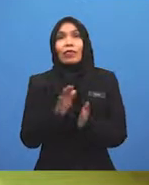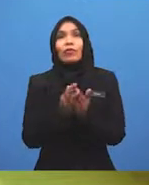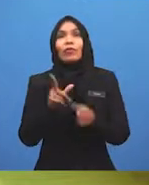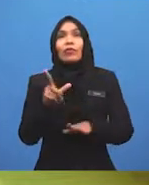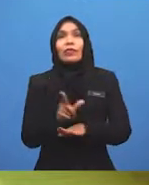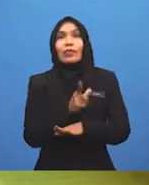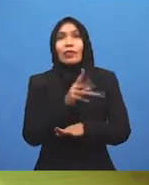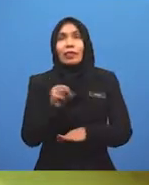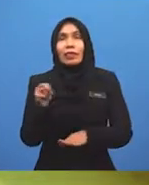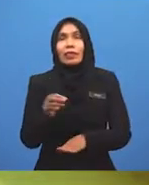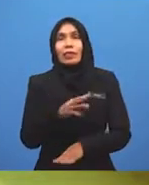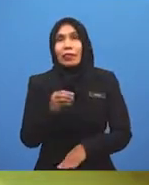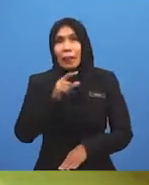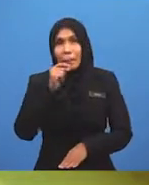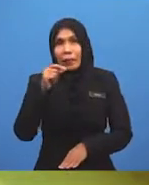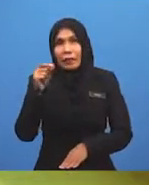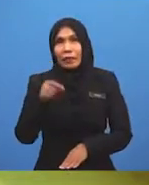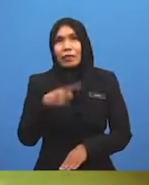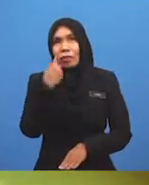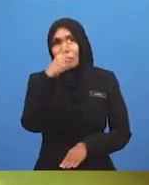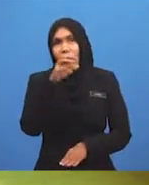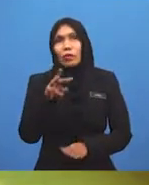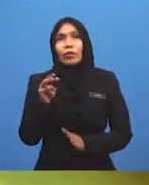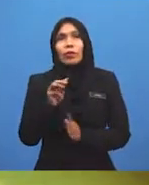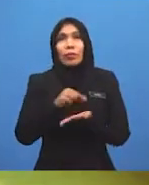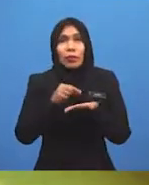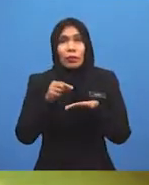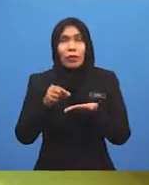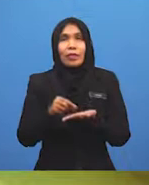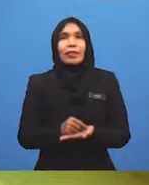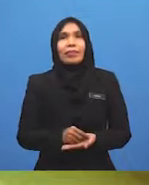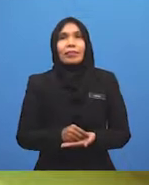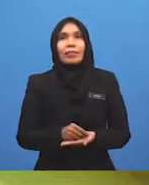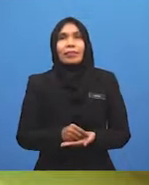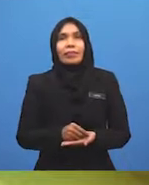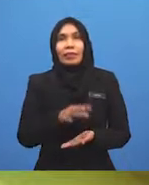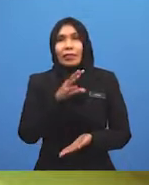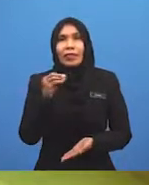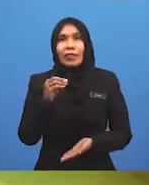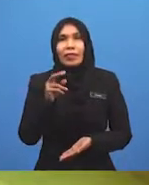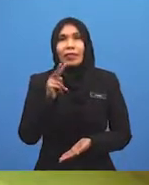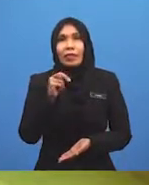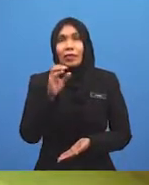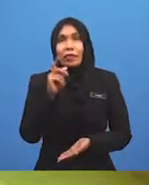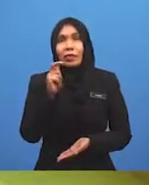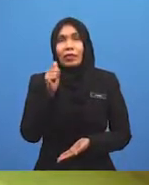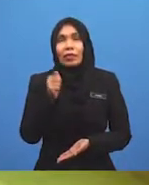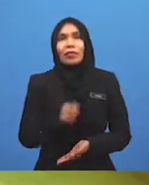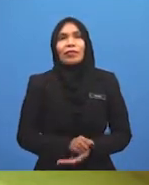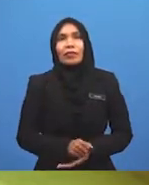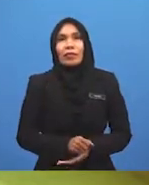latihan dan pensel untuk menulis catatan dan nota